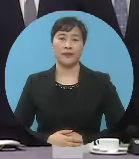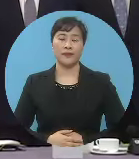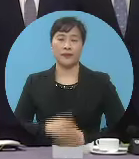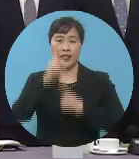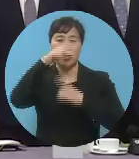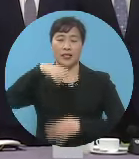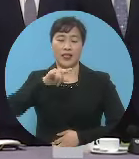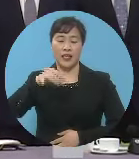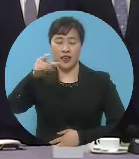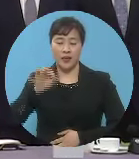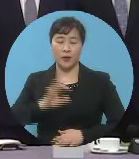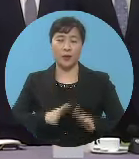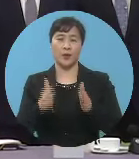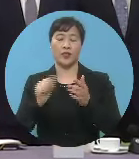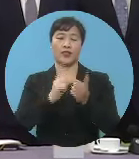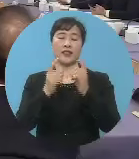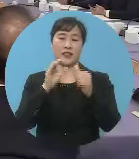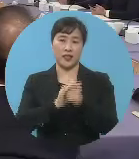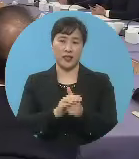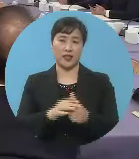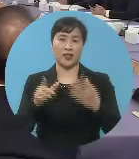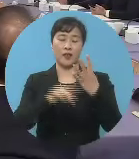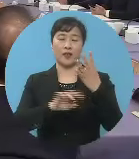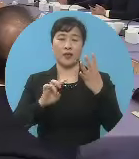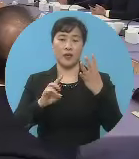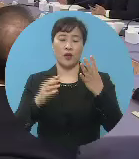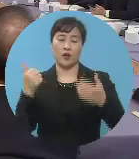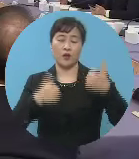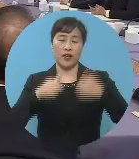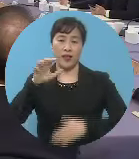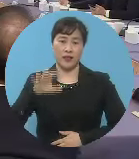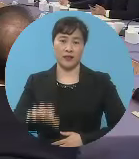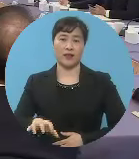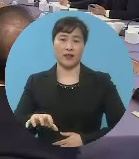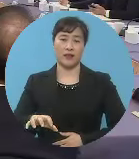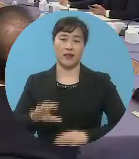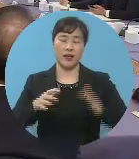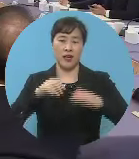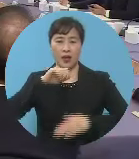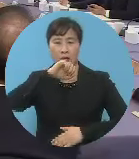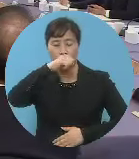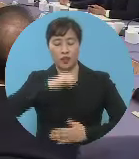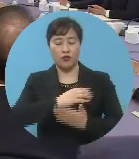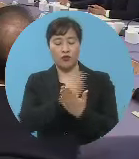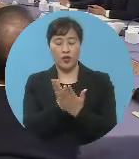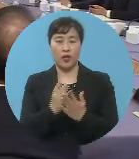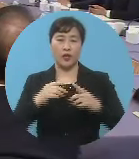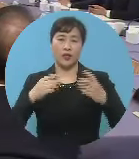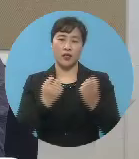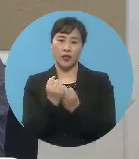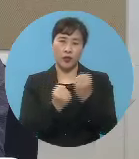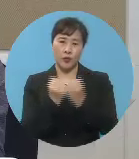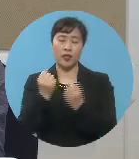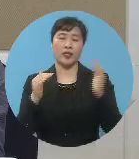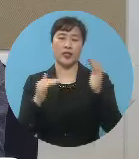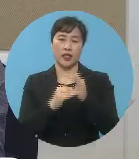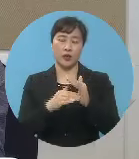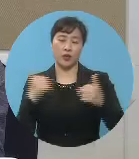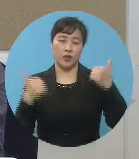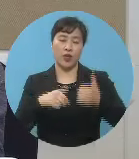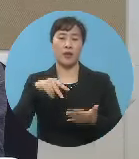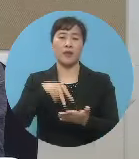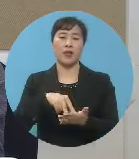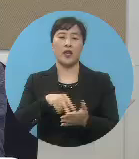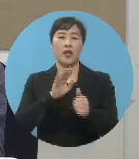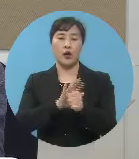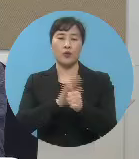이재영 전라남도지사 권한대행은 지난 24일 국회 본관에서 국고 현안 사업과 주요 정책을 설명하고 국회 차원의